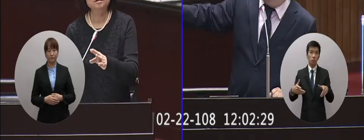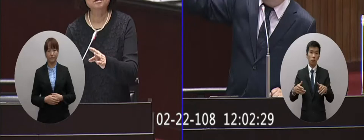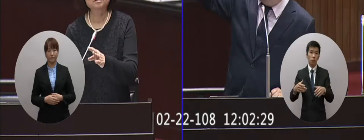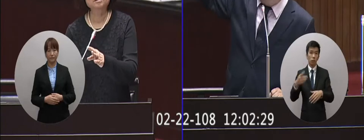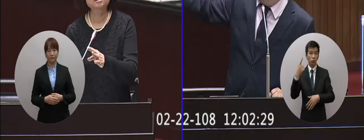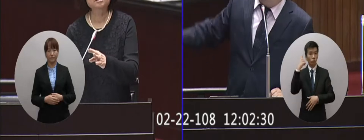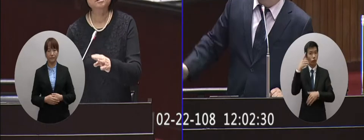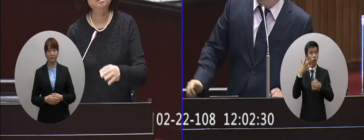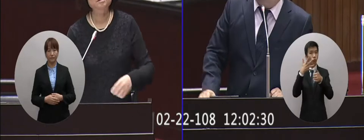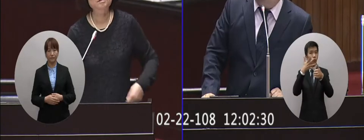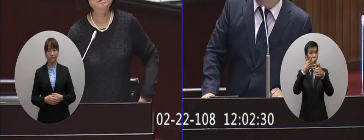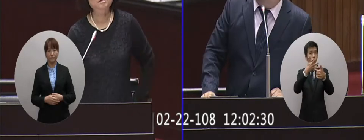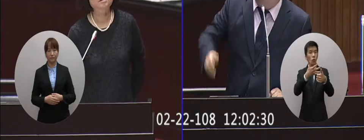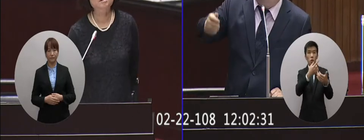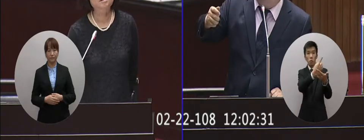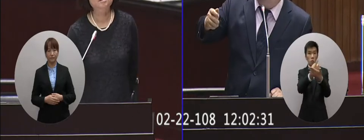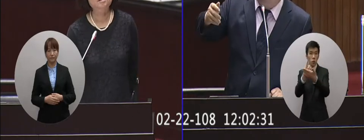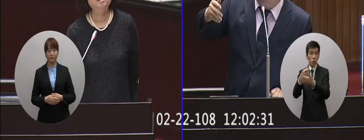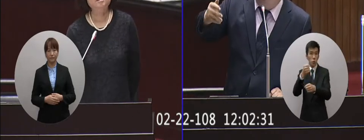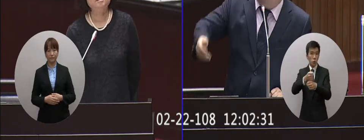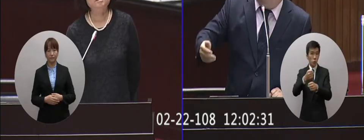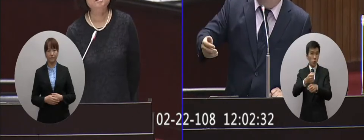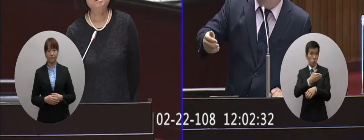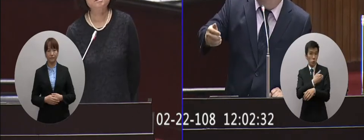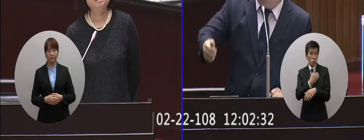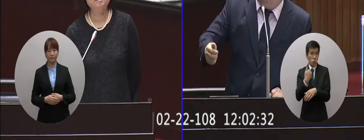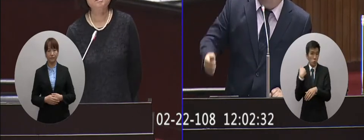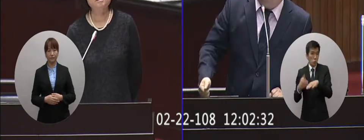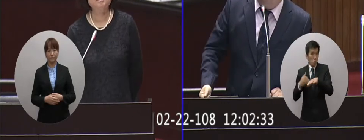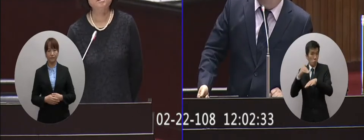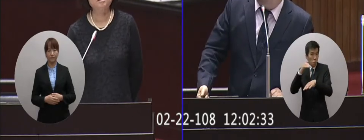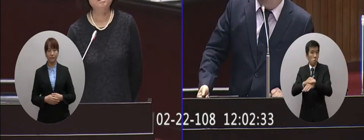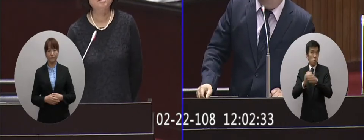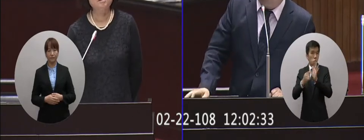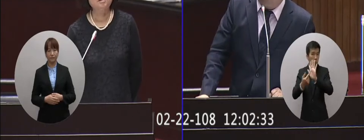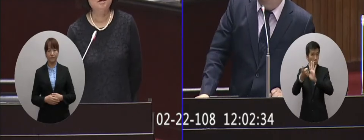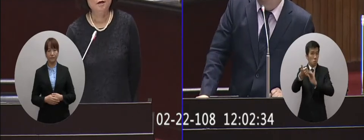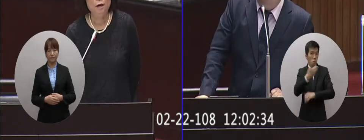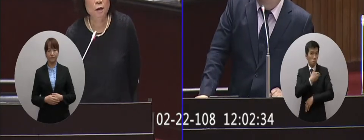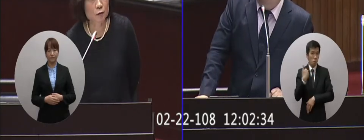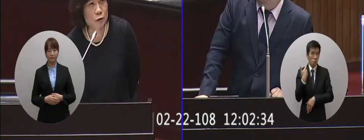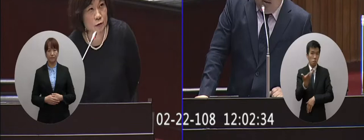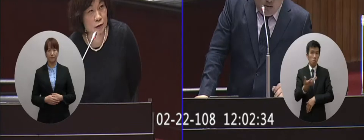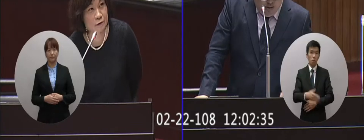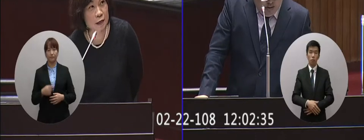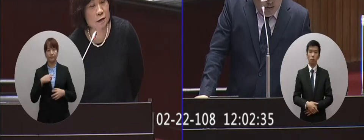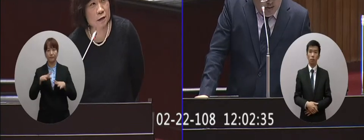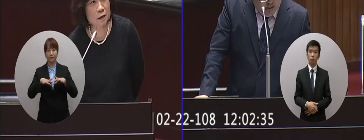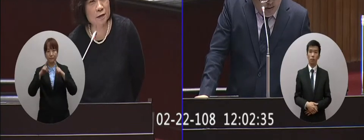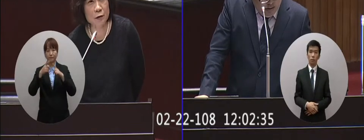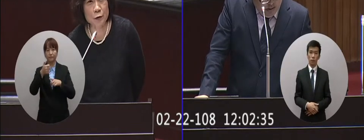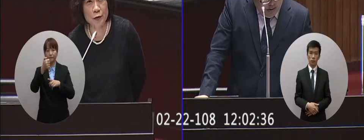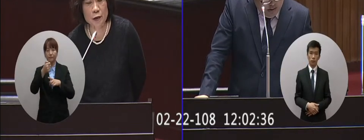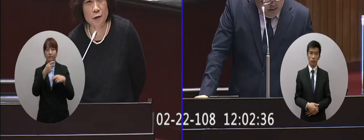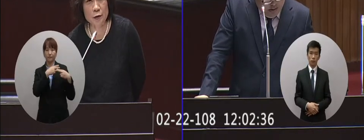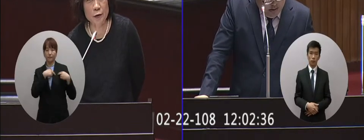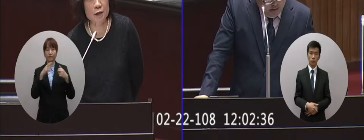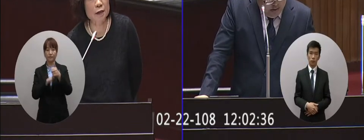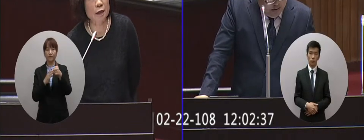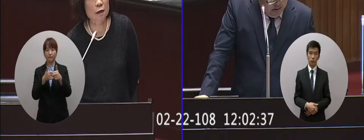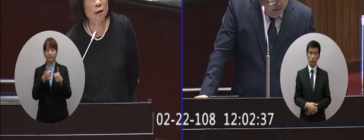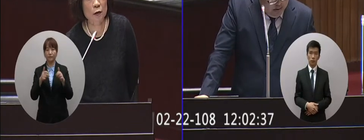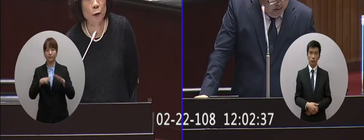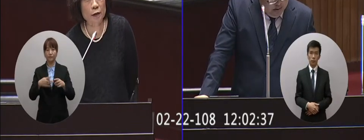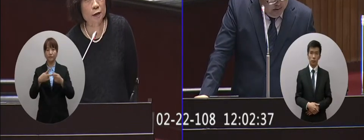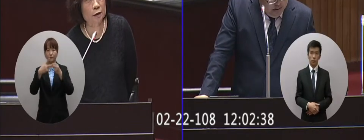主委，你觉得每个乡镇都有办法确实做到符合你们期待的地方创生吗？ 我首先非常谢谢蔡委员，蔡